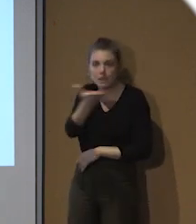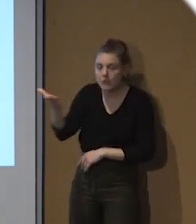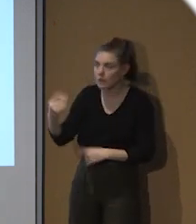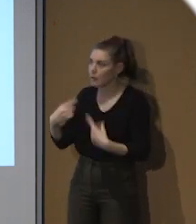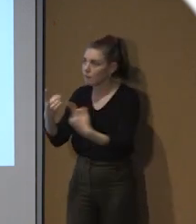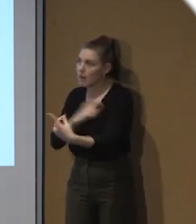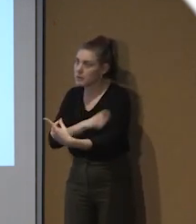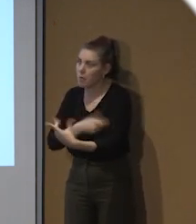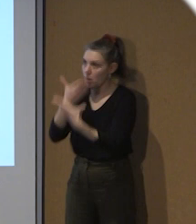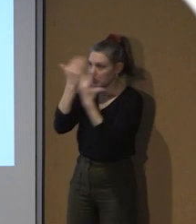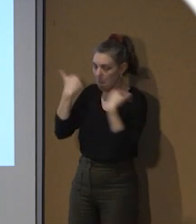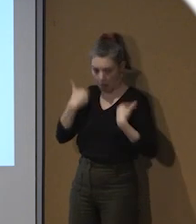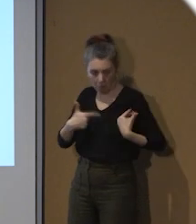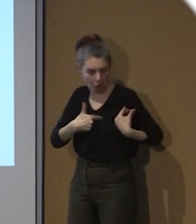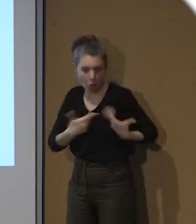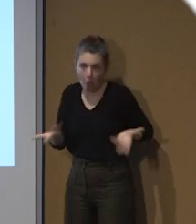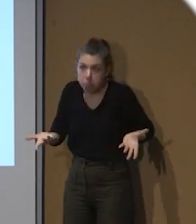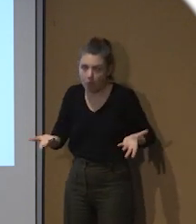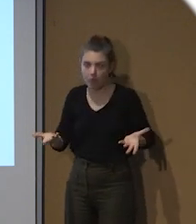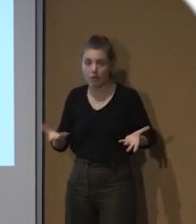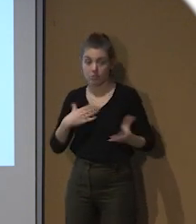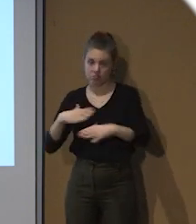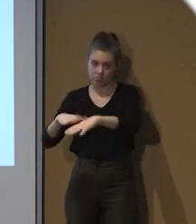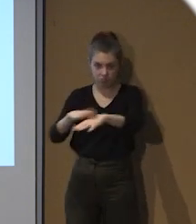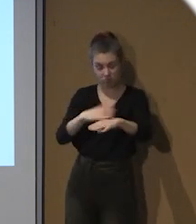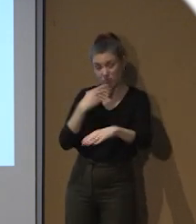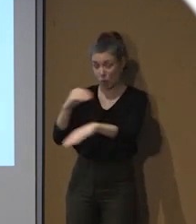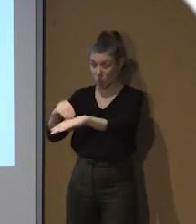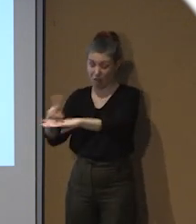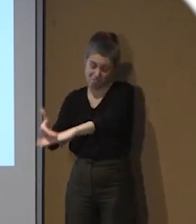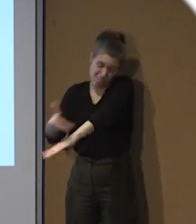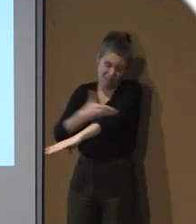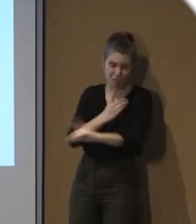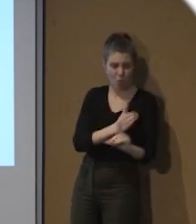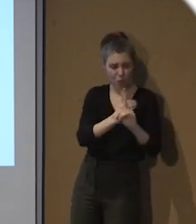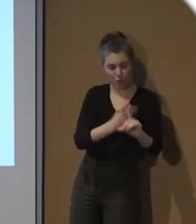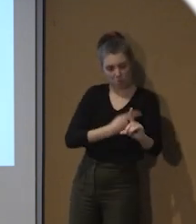en les détectant qu'on va pouvoir bien pratiquer. Faire un bilan, peut-être, et bien pratiquer.